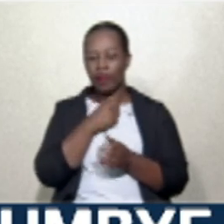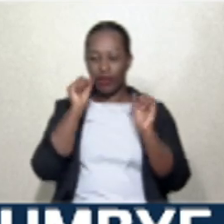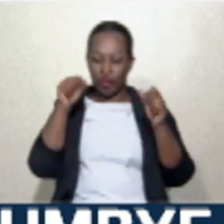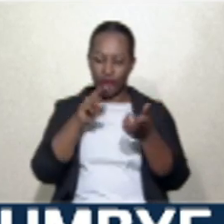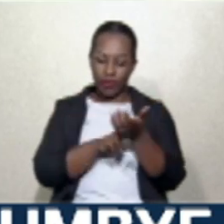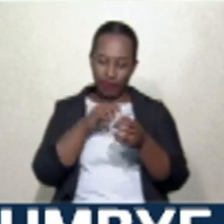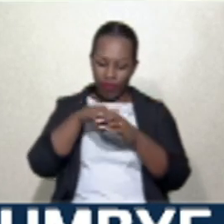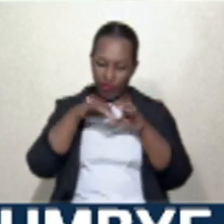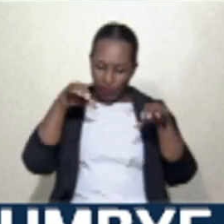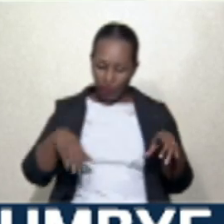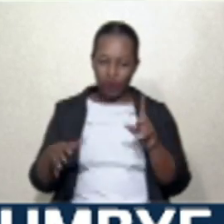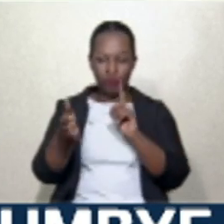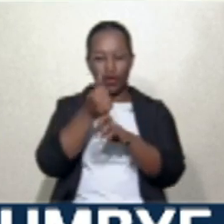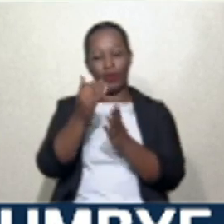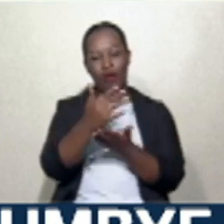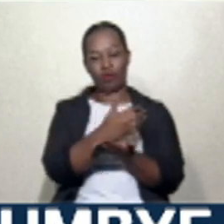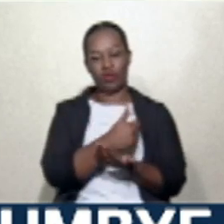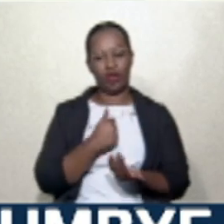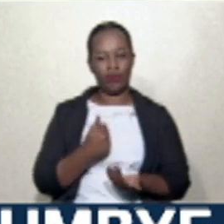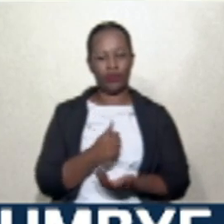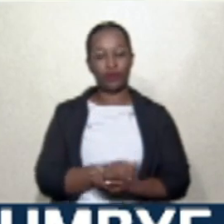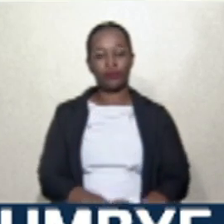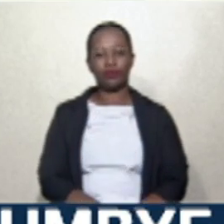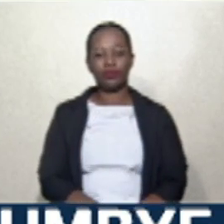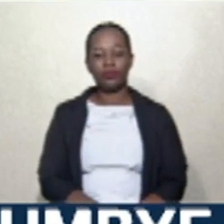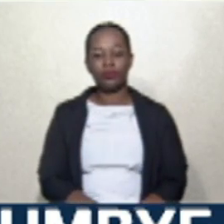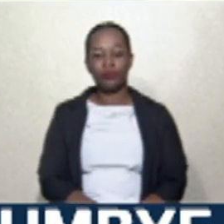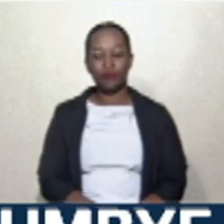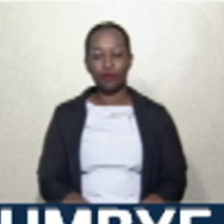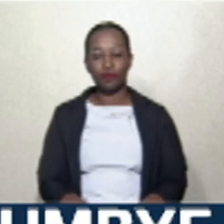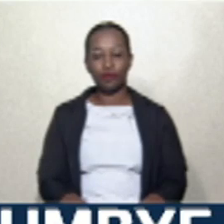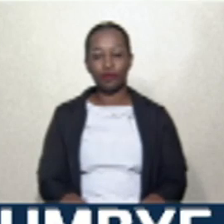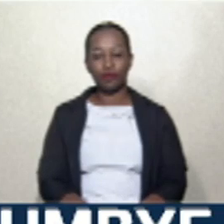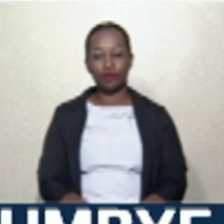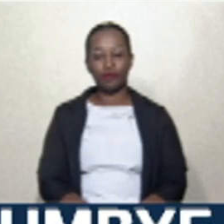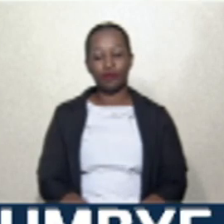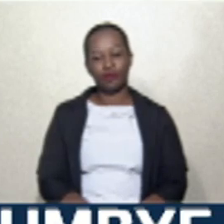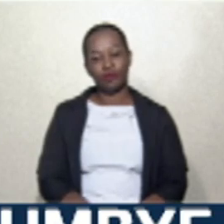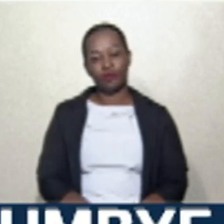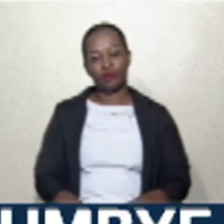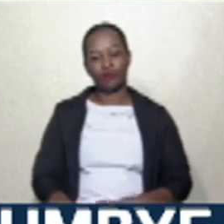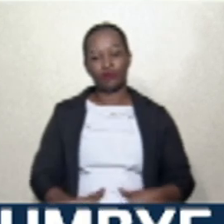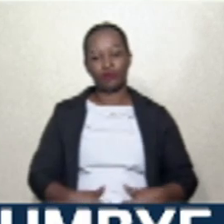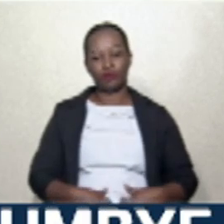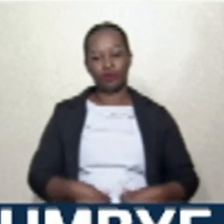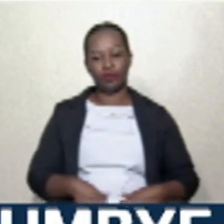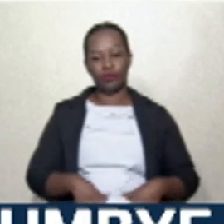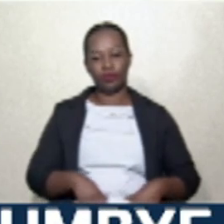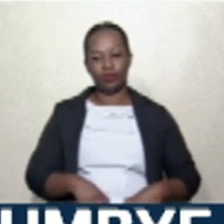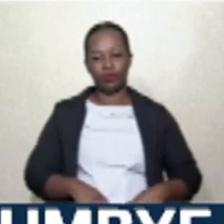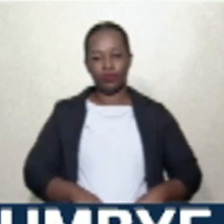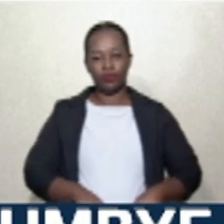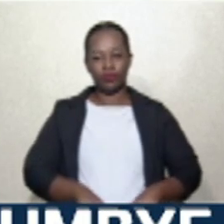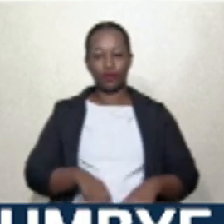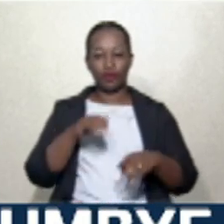umusaruro ukaboneka. In the area of peace building and counterterrorism, regional initiatives mu